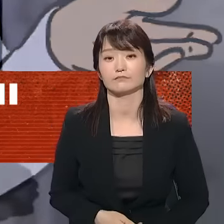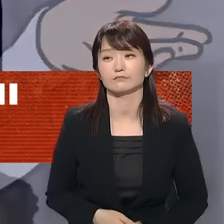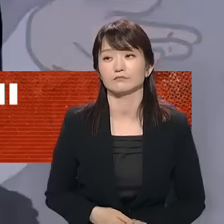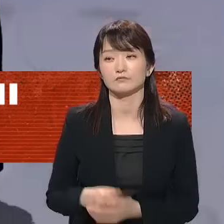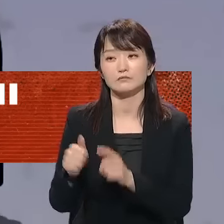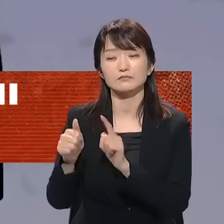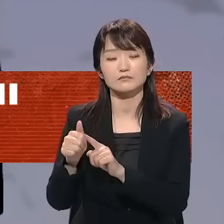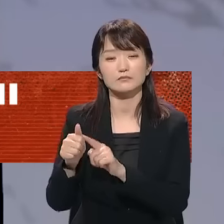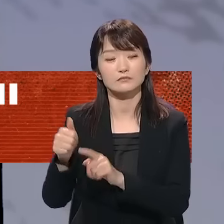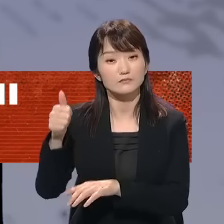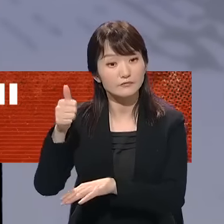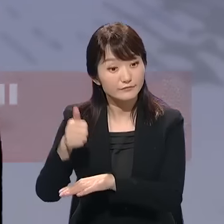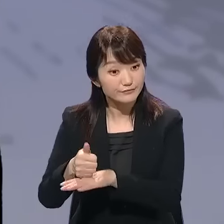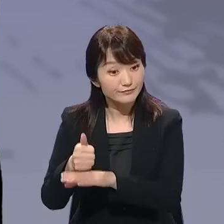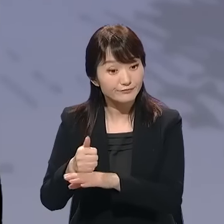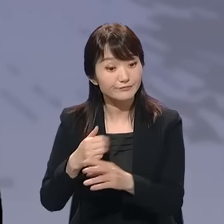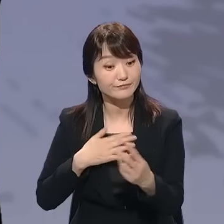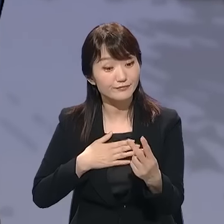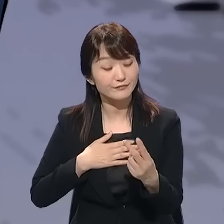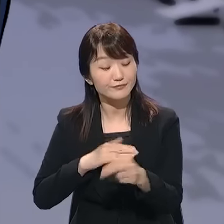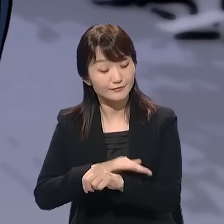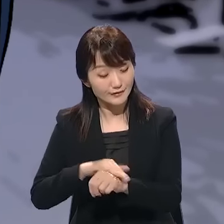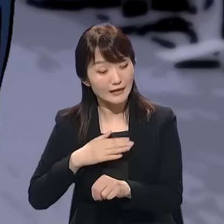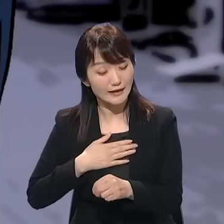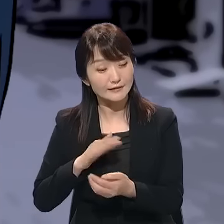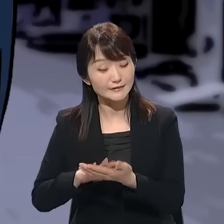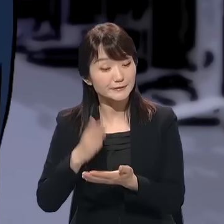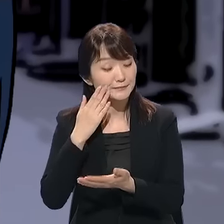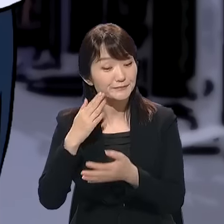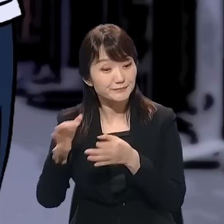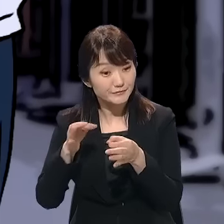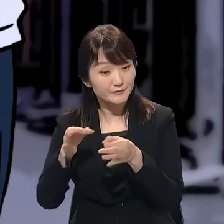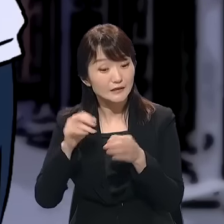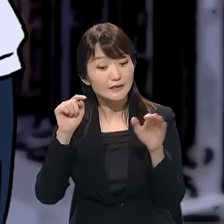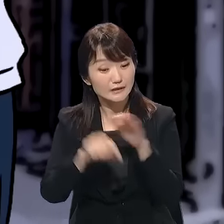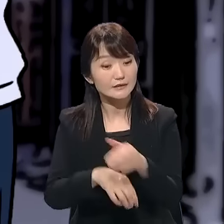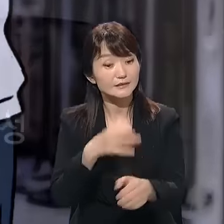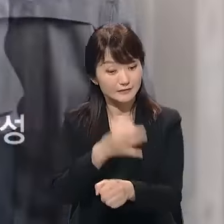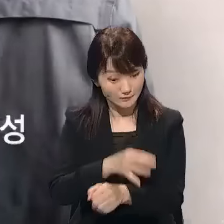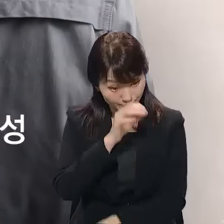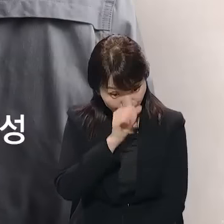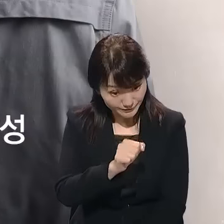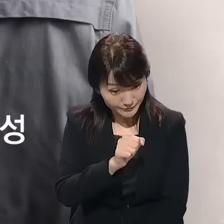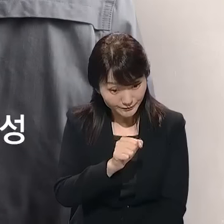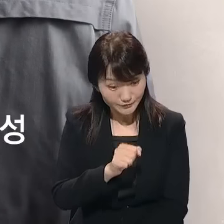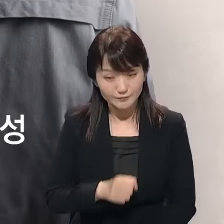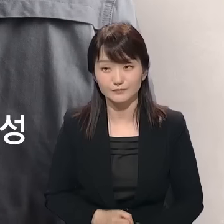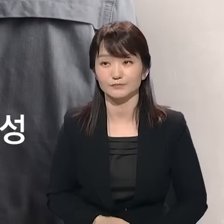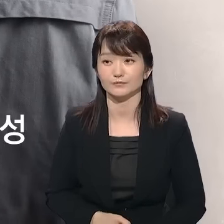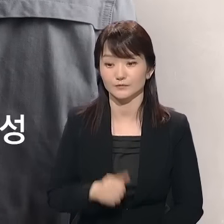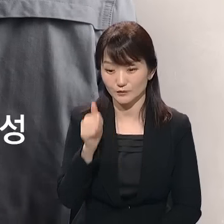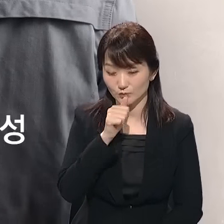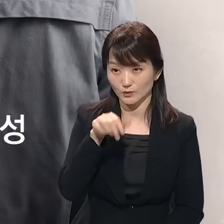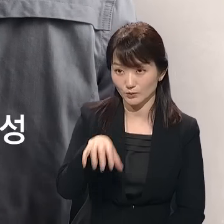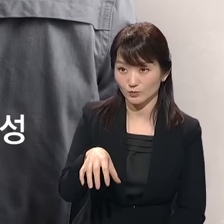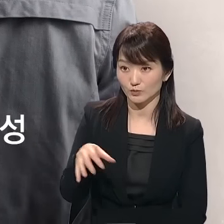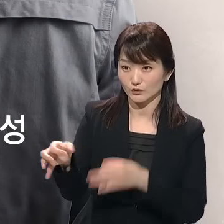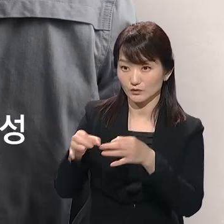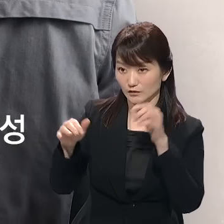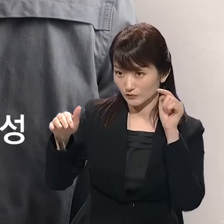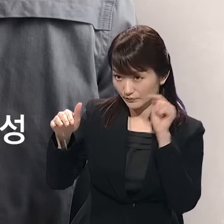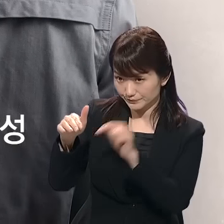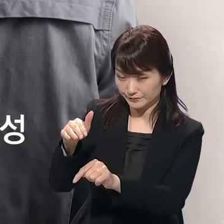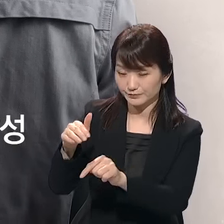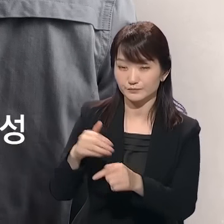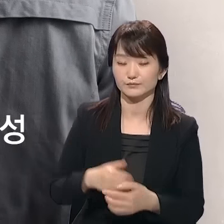이 남성이 마지막에는 내가 잘 아는 화장품 가게가 있다. 거기서 사면 좋겠다. 이렇게 얘기를 해서 소개받은 그 화장품 가게에 방문을